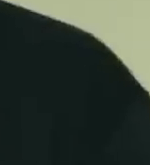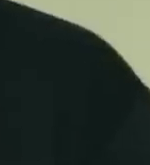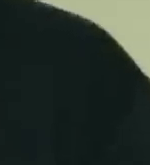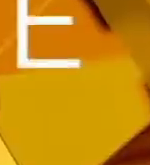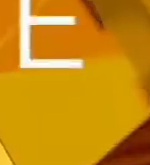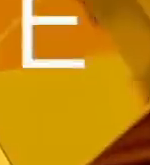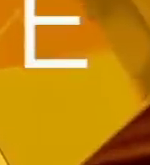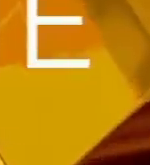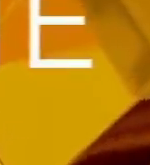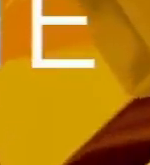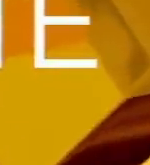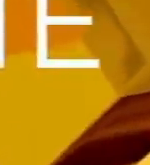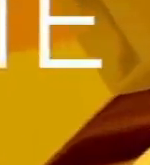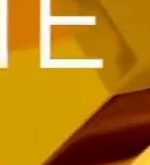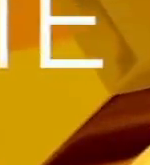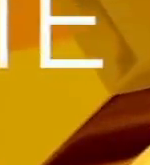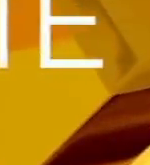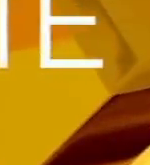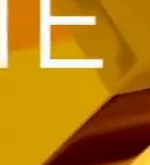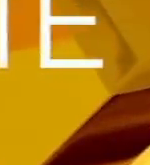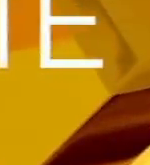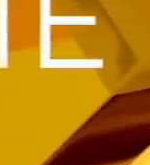Horas.